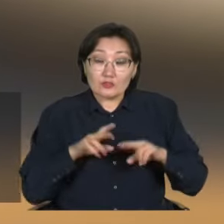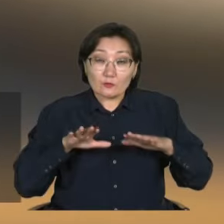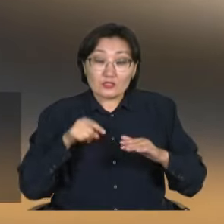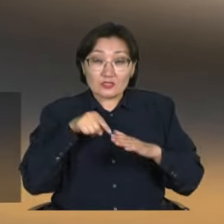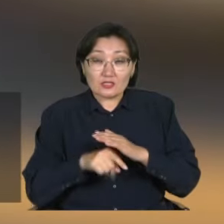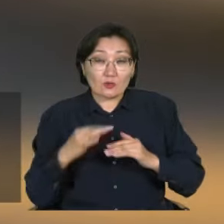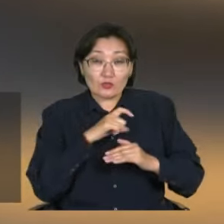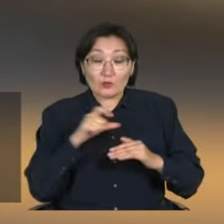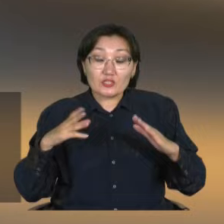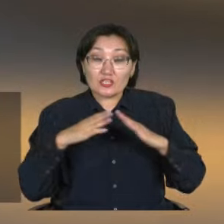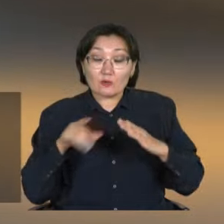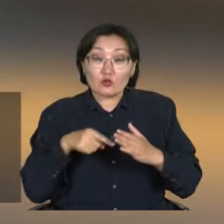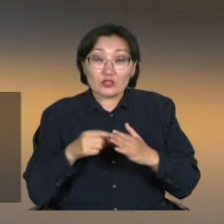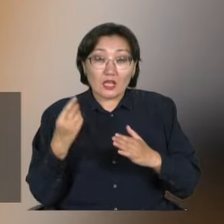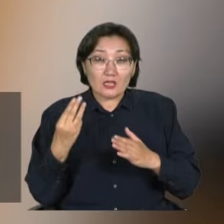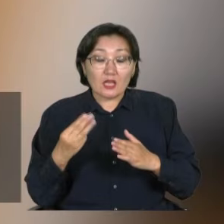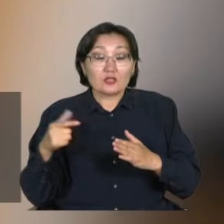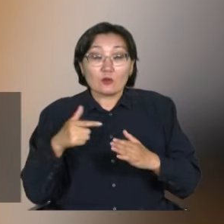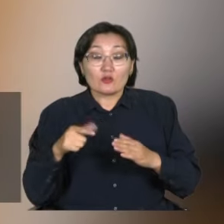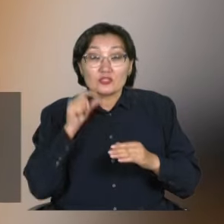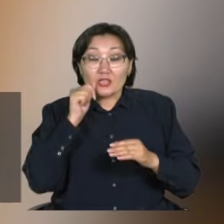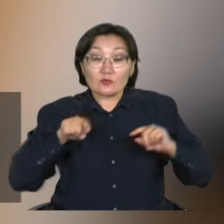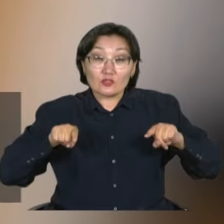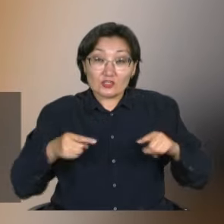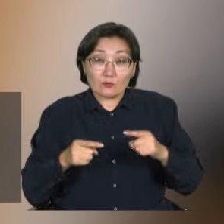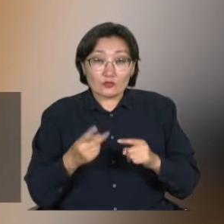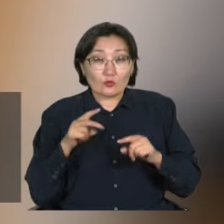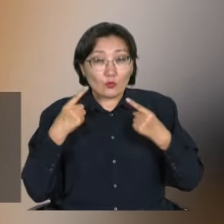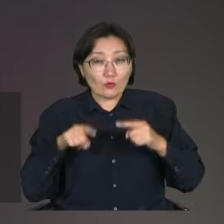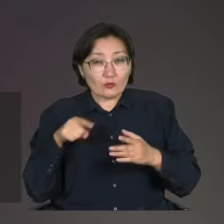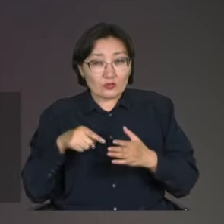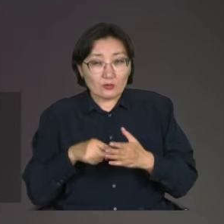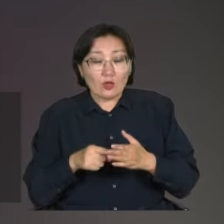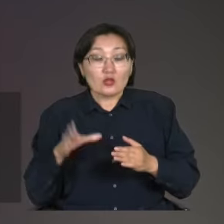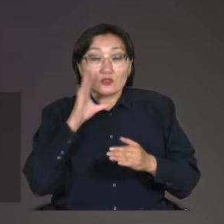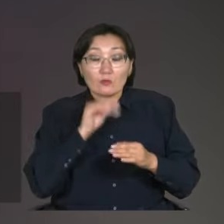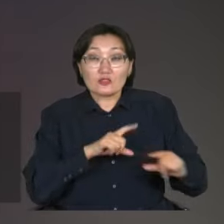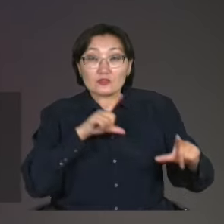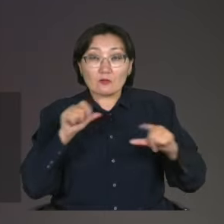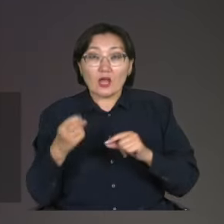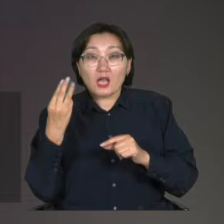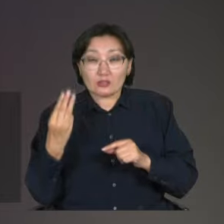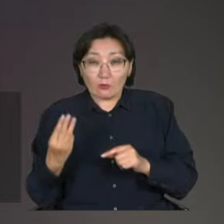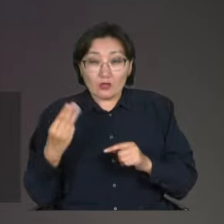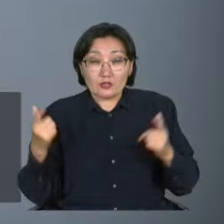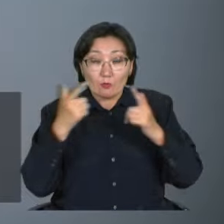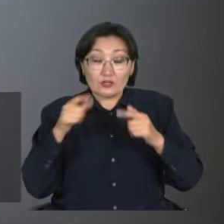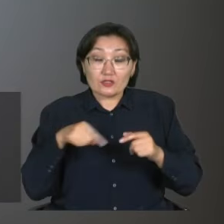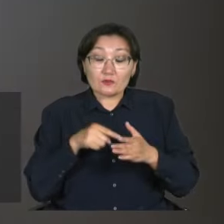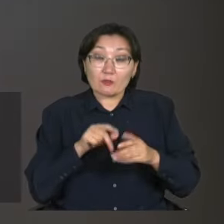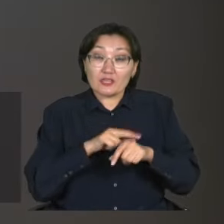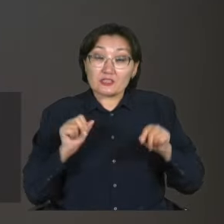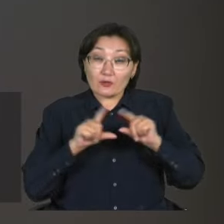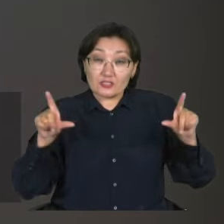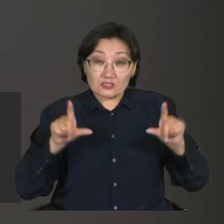одном из многоэтажных домов города Атырау. Мужчину задержали в другом городе. Он успел уехать в Актау. По данным городского